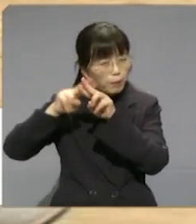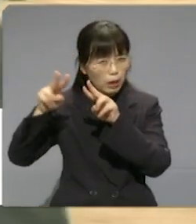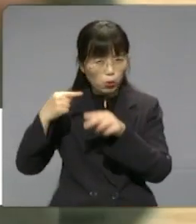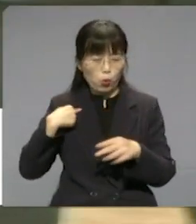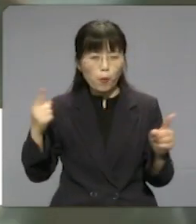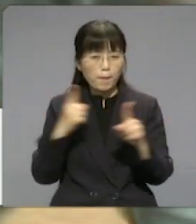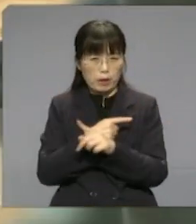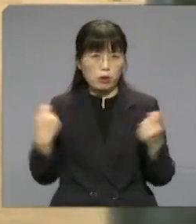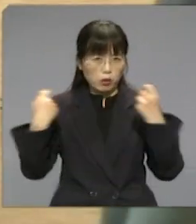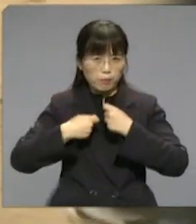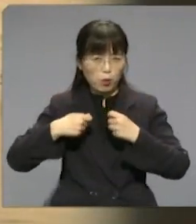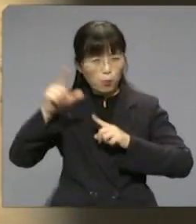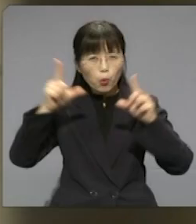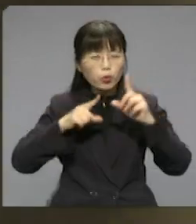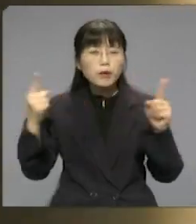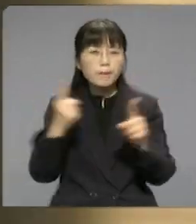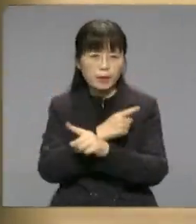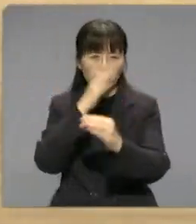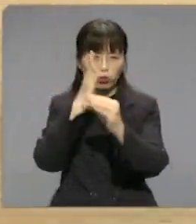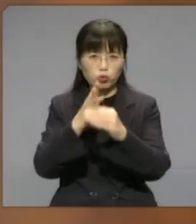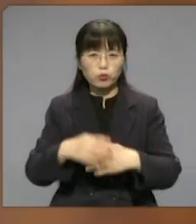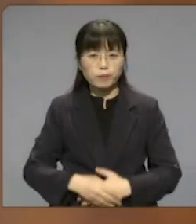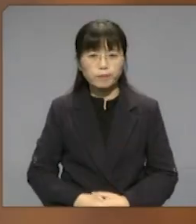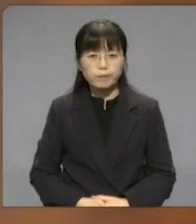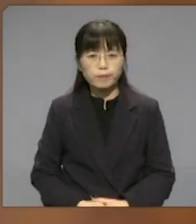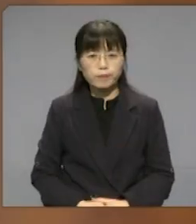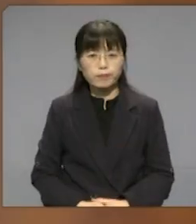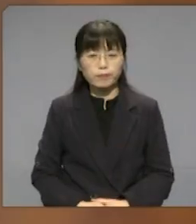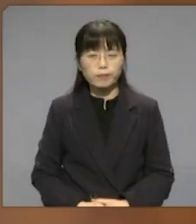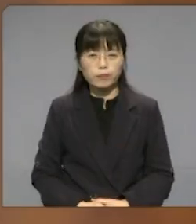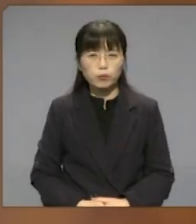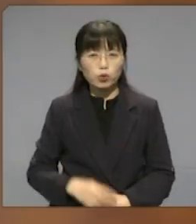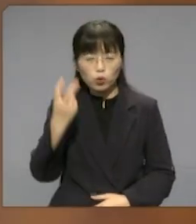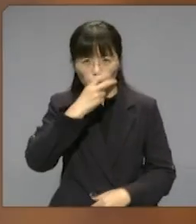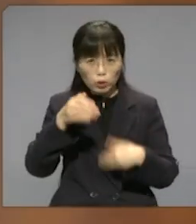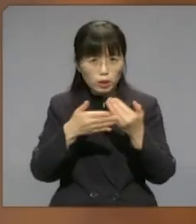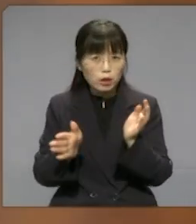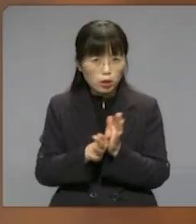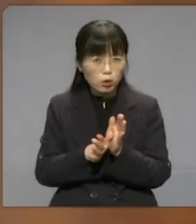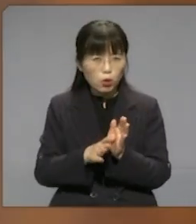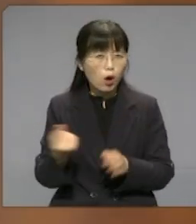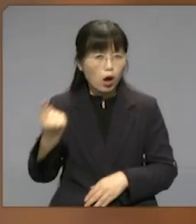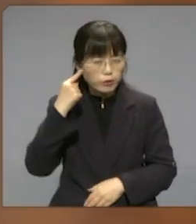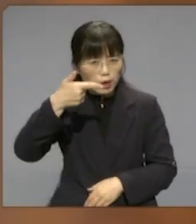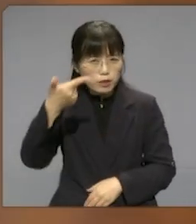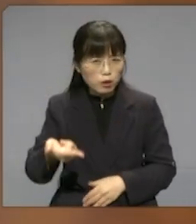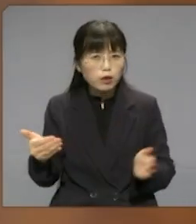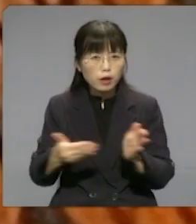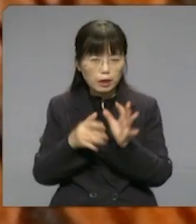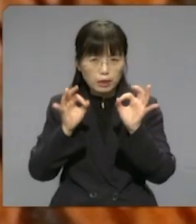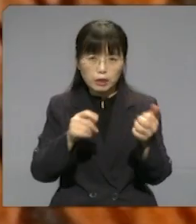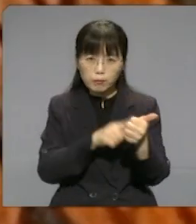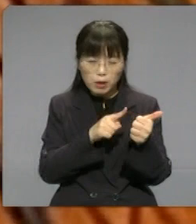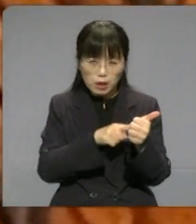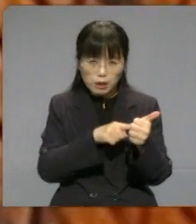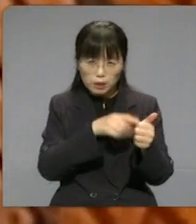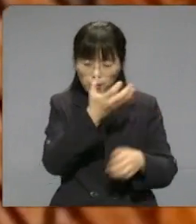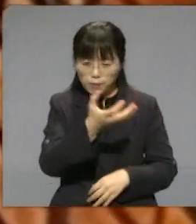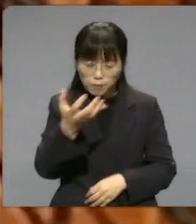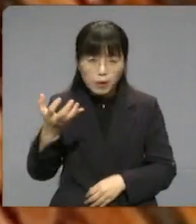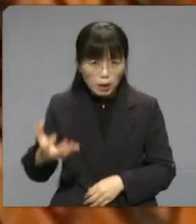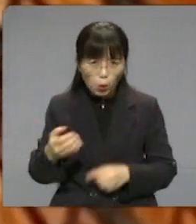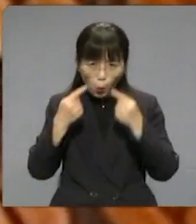갈아입으며 인상 차기를 바꾸고 있습니다 수사당국은 최소 어제 저녁까지의 김길수의 행방을